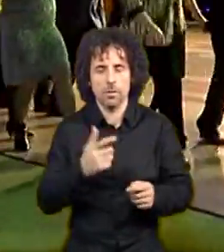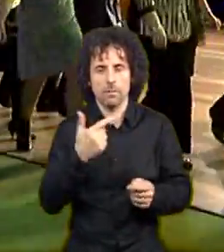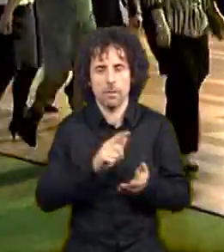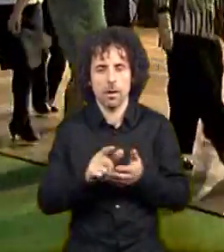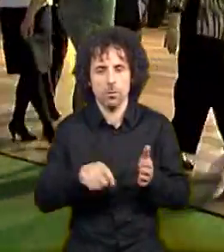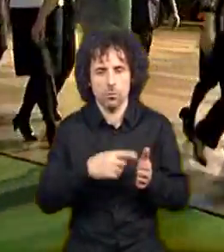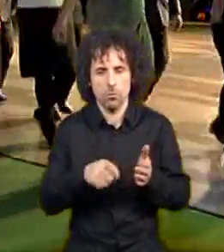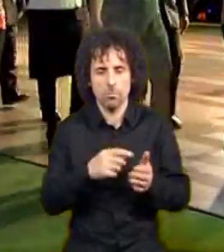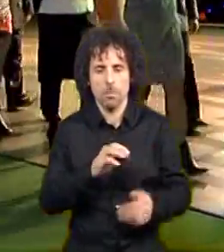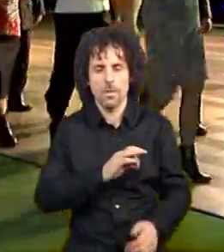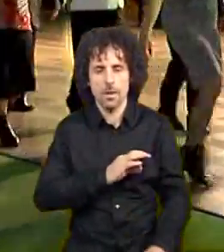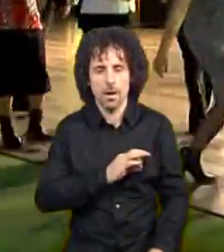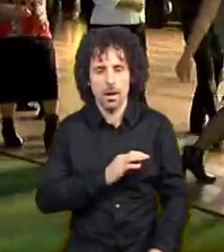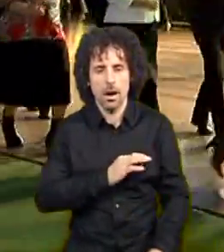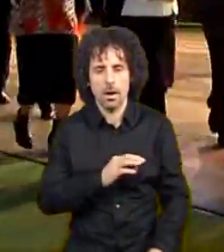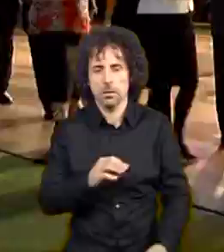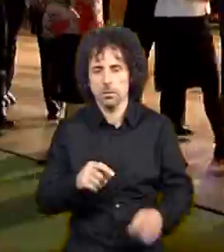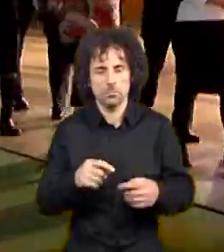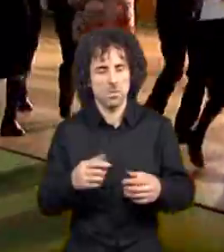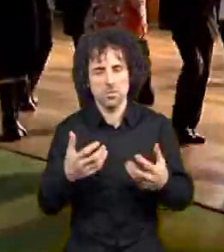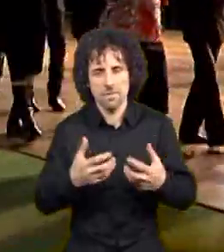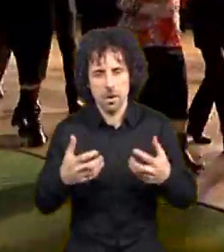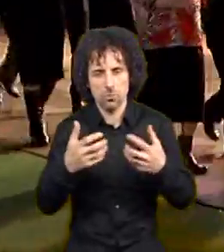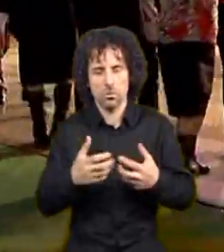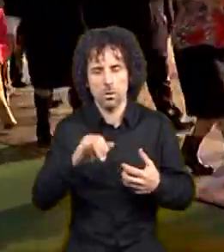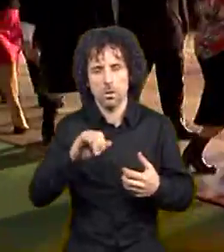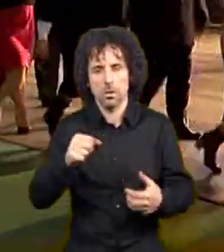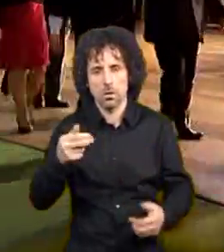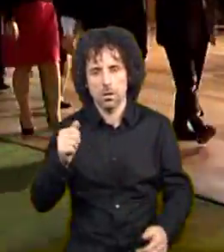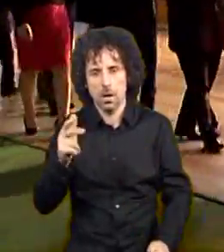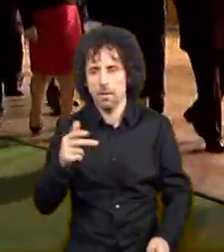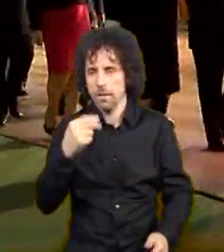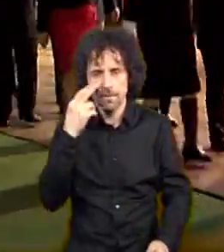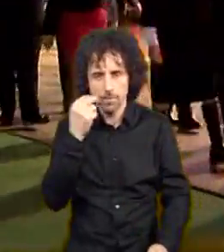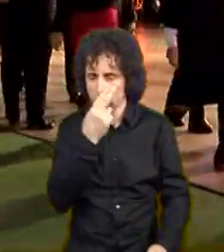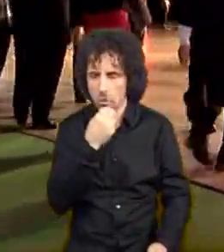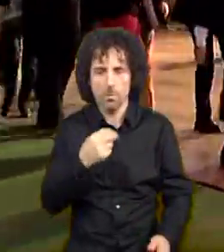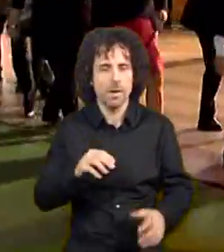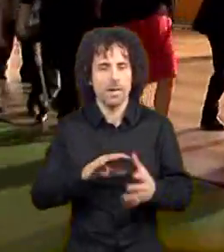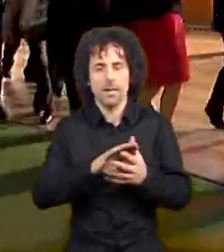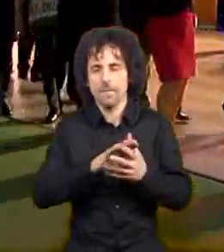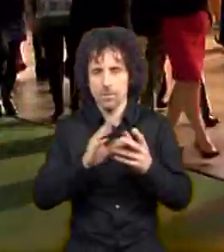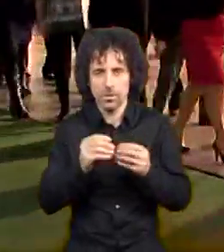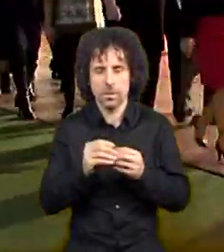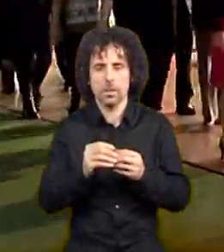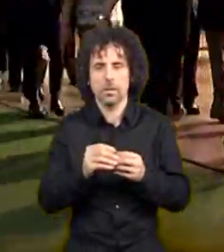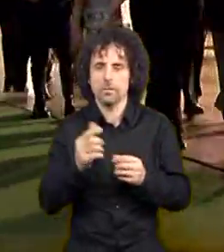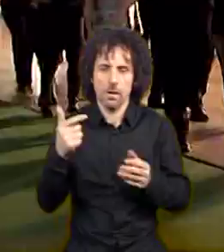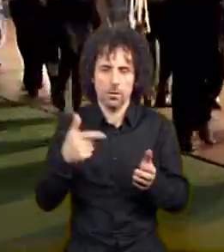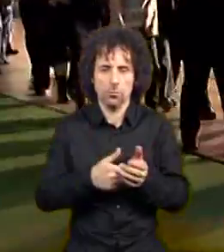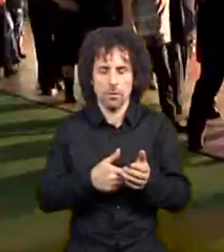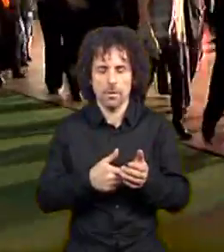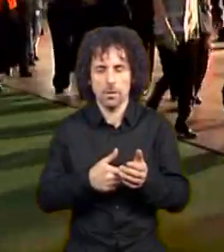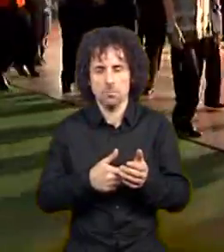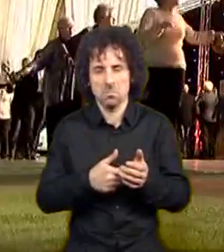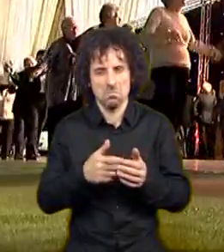Zabrza, czyli 12 kół. Mamy delegacje ze 100 różnych stowarzyszeń. Stowarzyszenie Janek, Niewidomych. Wszystkie stowarzyszenia. Mamy